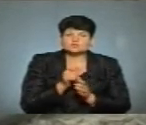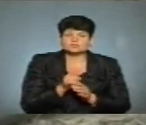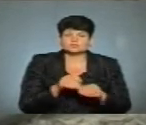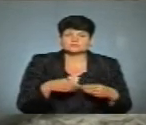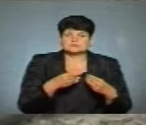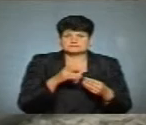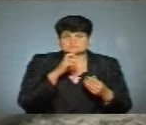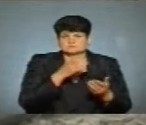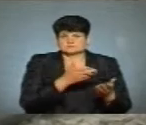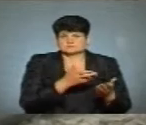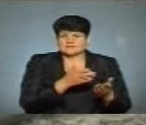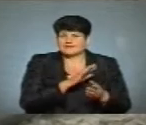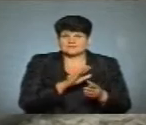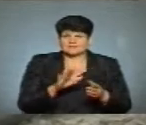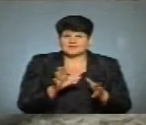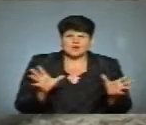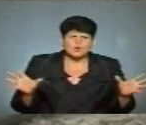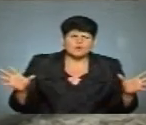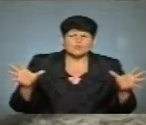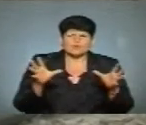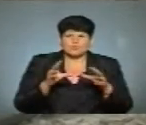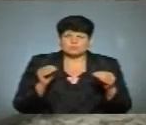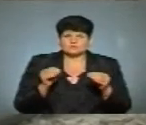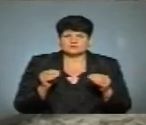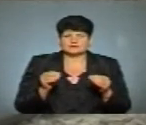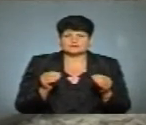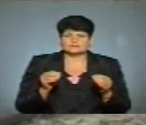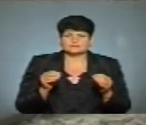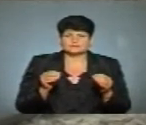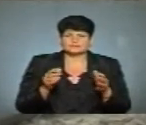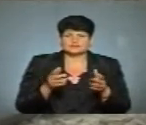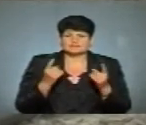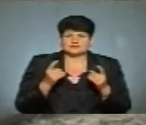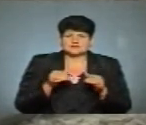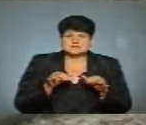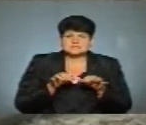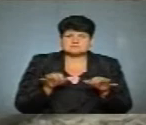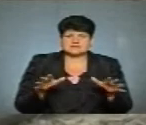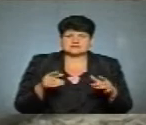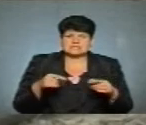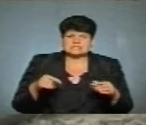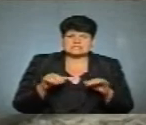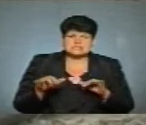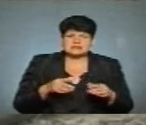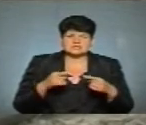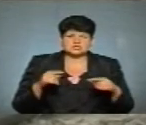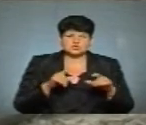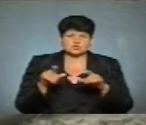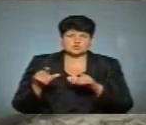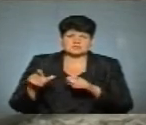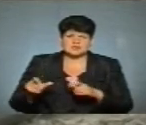поклала держава, а не охоплювати великі спектри діяльності інших суб'єктів